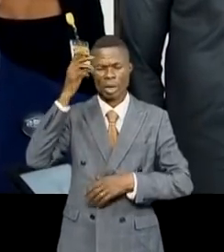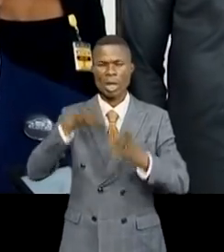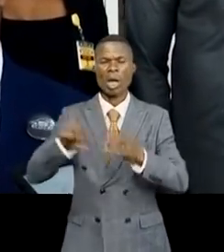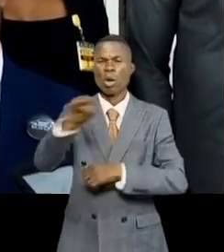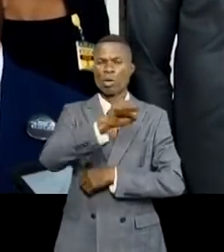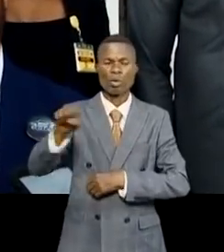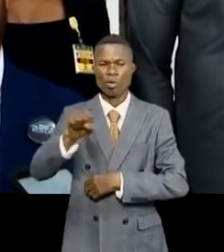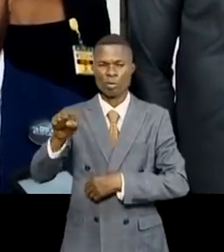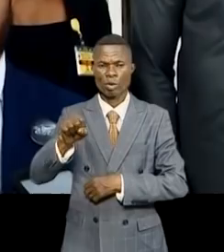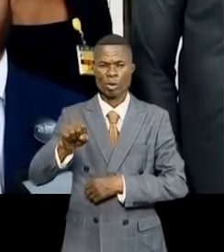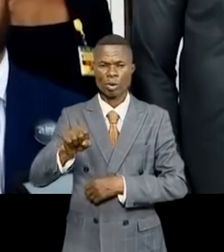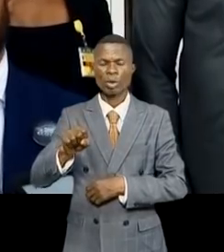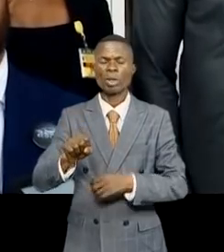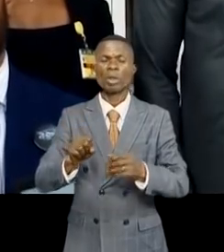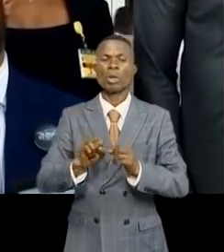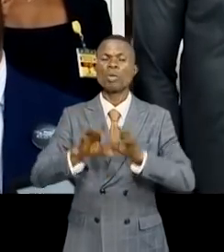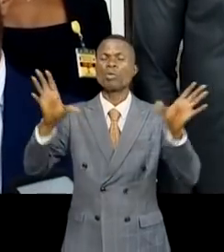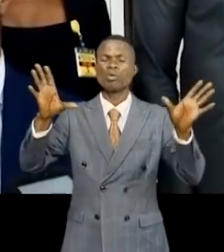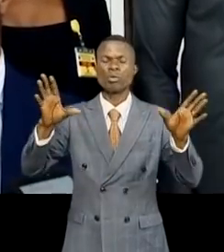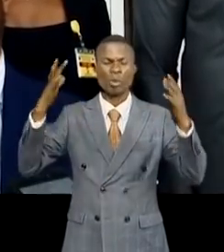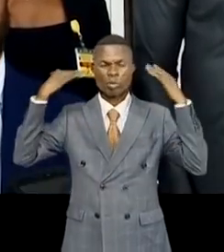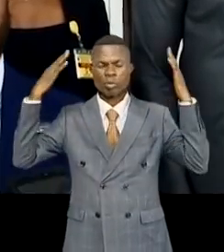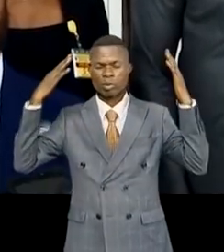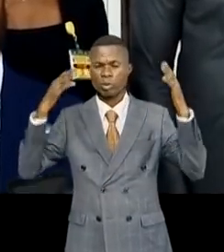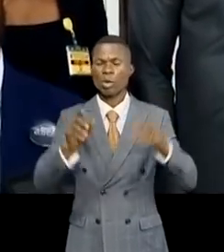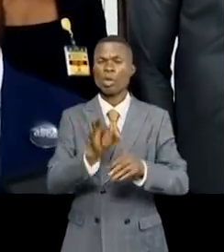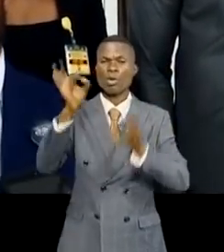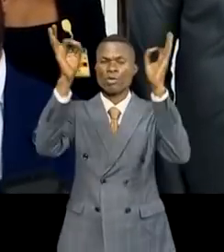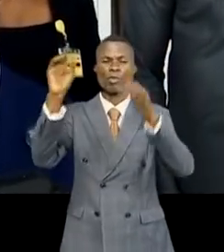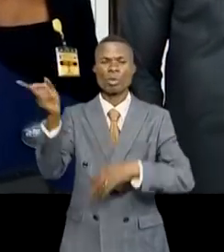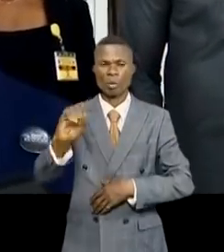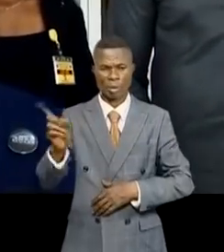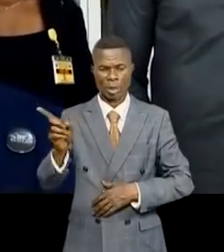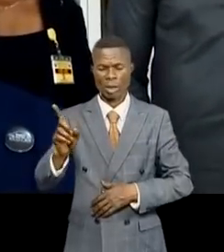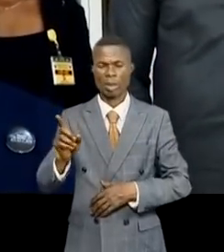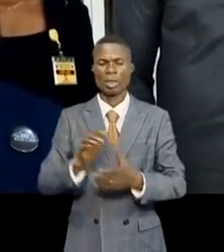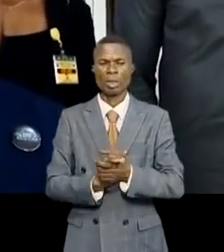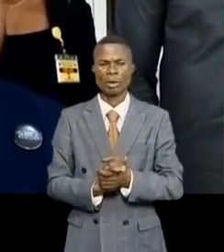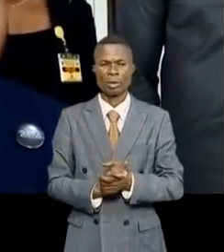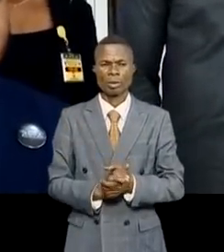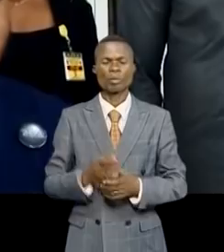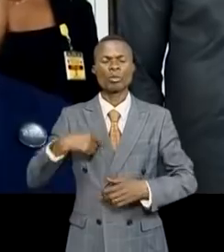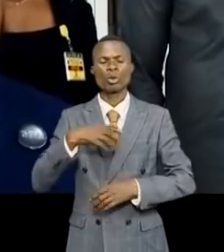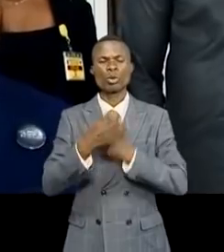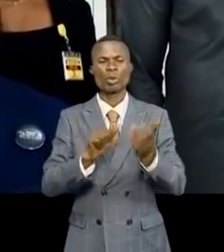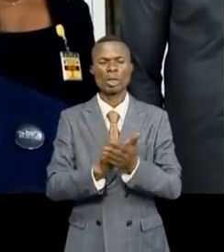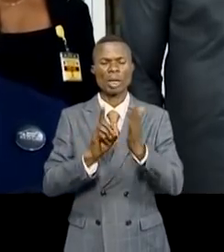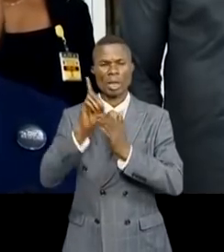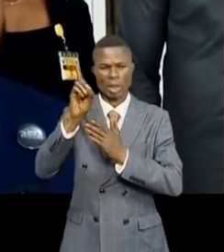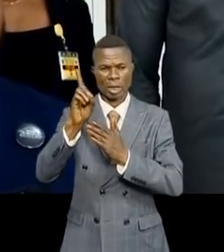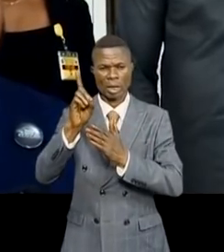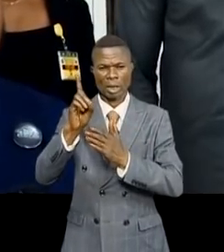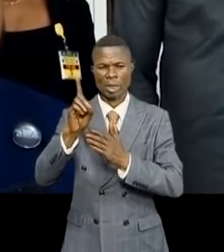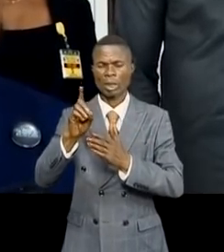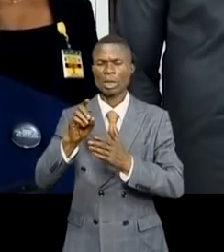100% électriques, zéro émission, zéro pollution sonore, ni de gaz à effet de serre. C'est déjà en cours. Nous avons une petite flotte de